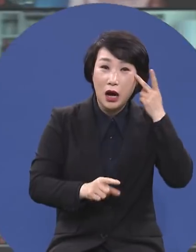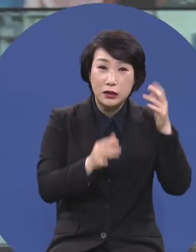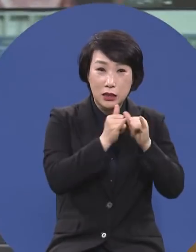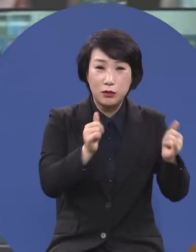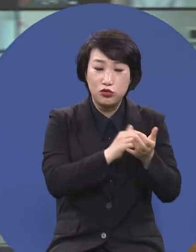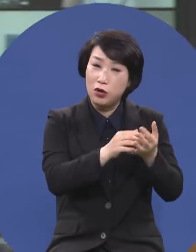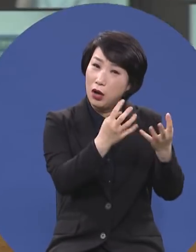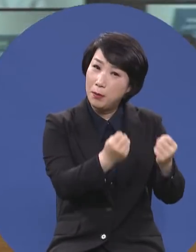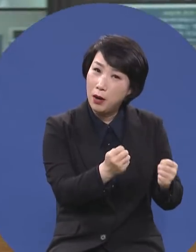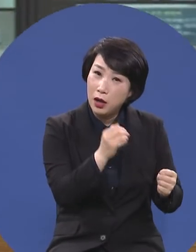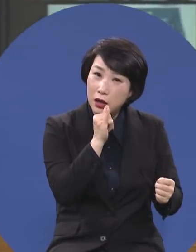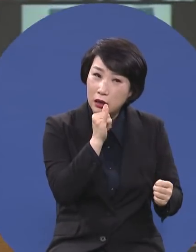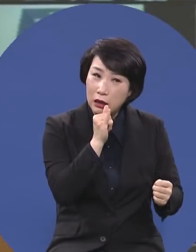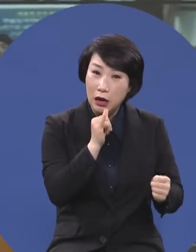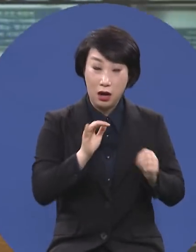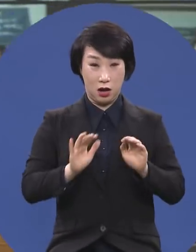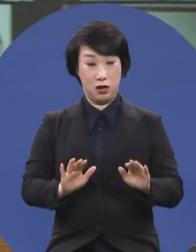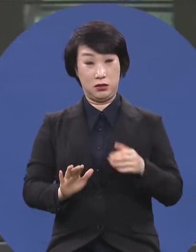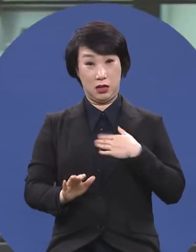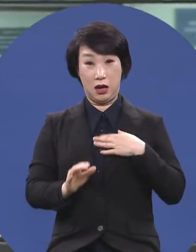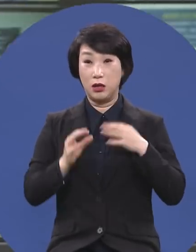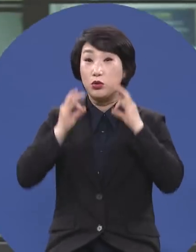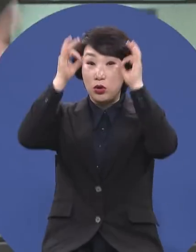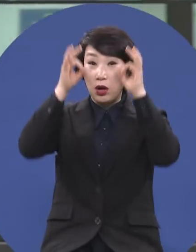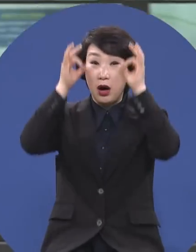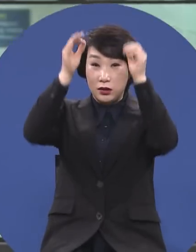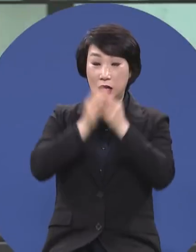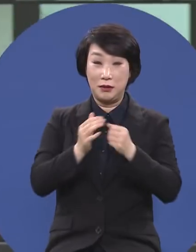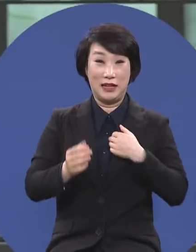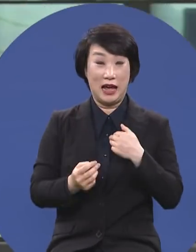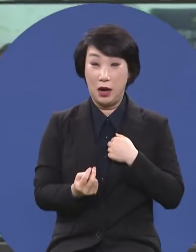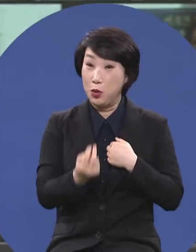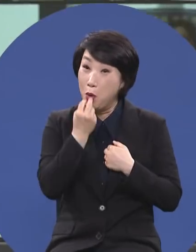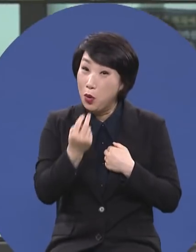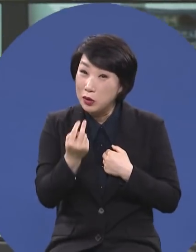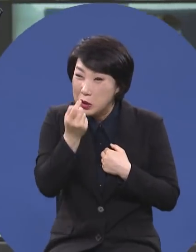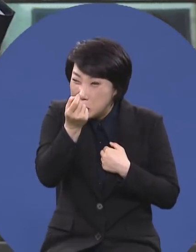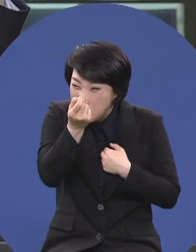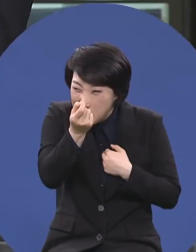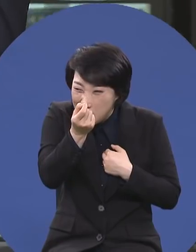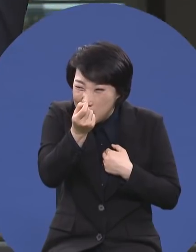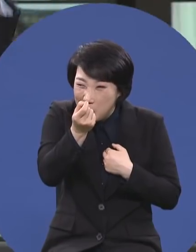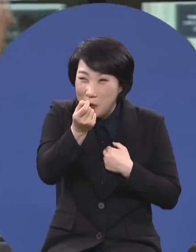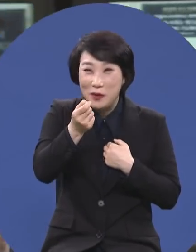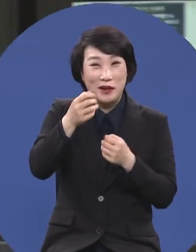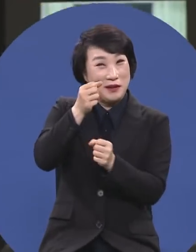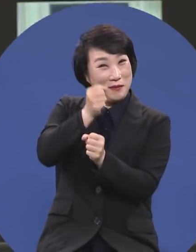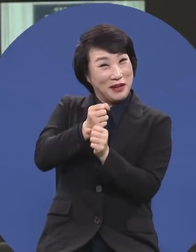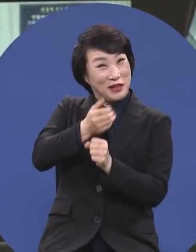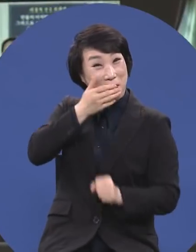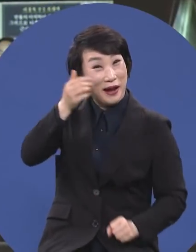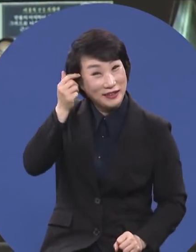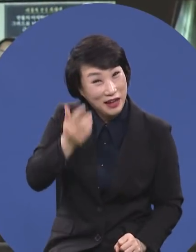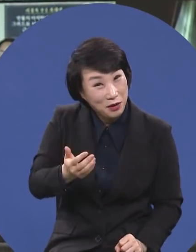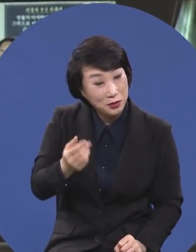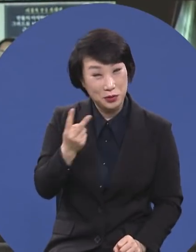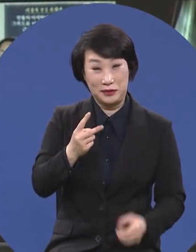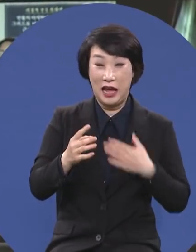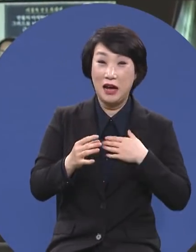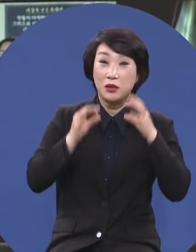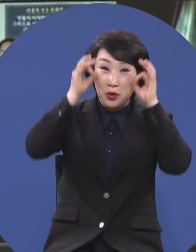얼마나 많은가. 내가 노력한다고 공기를 조금이라도 얻을 수 있으며,